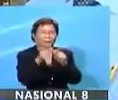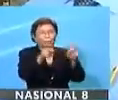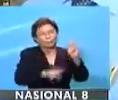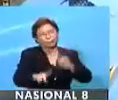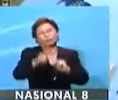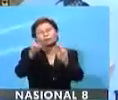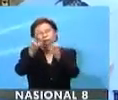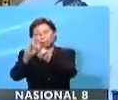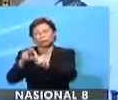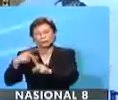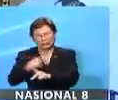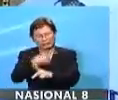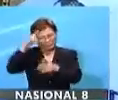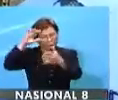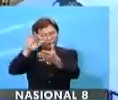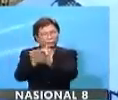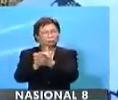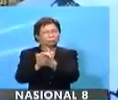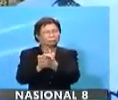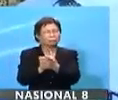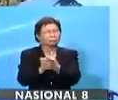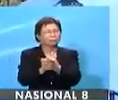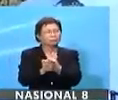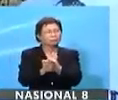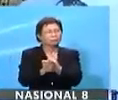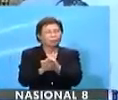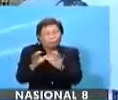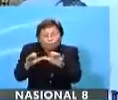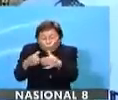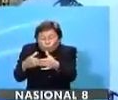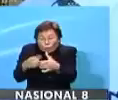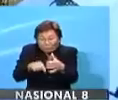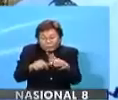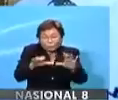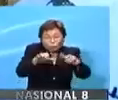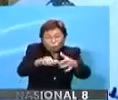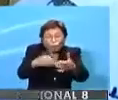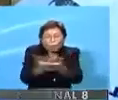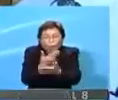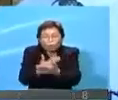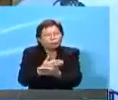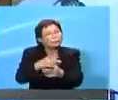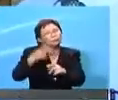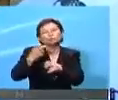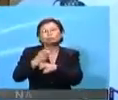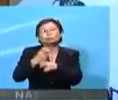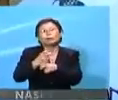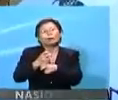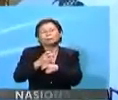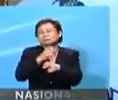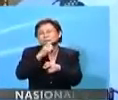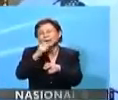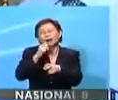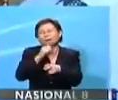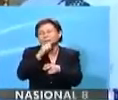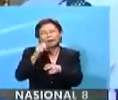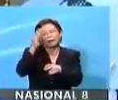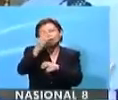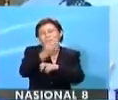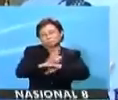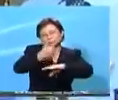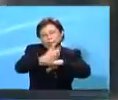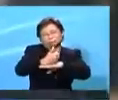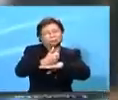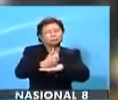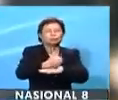kampung dan orang ramai, kita yakin pot-pot baru tidak akan mudah untuk diwujudkan. Kesemua yang ditahan dibawa